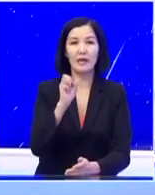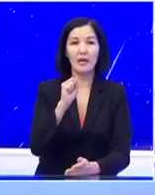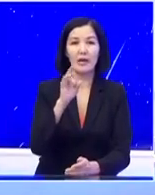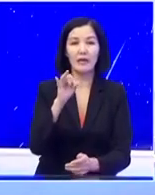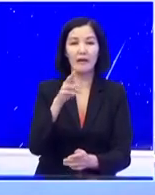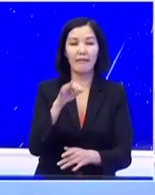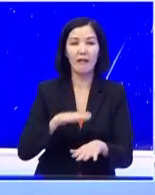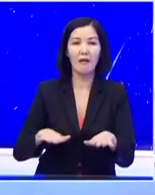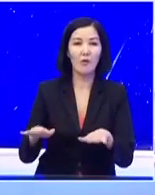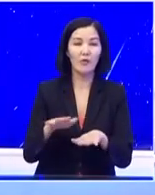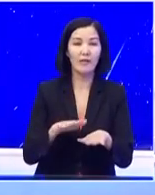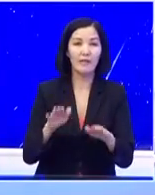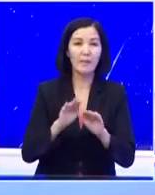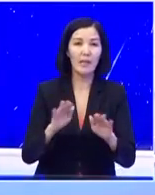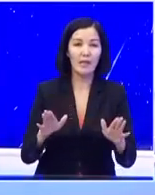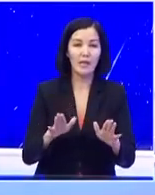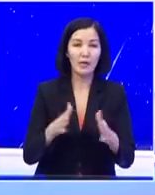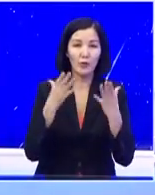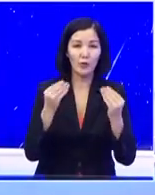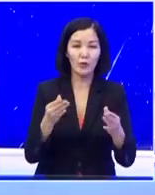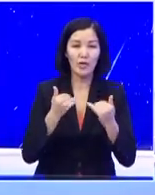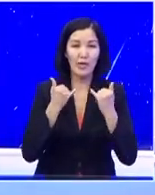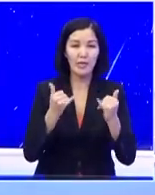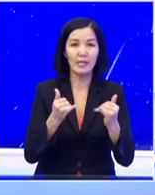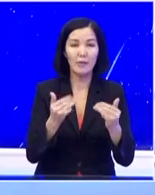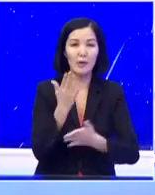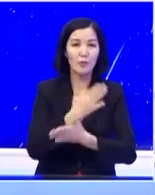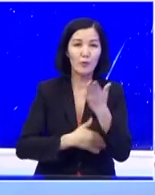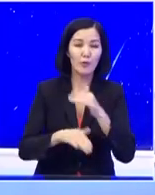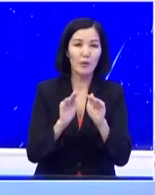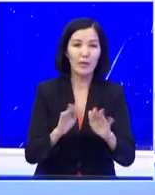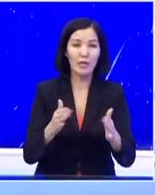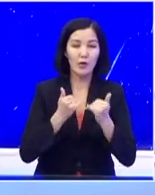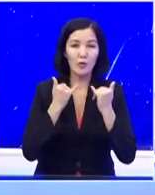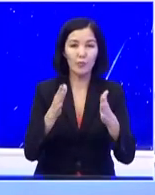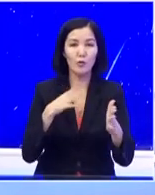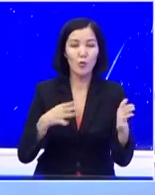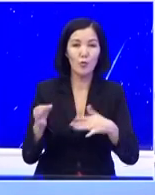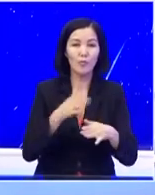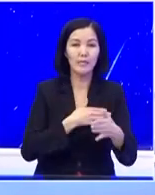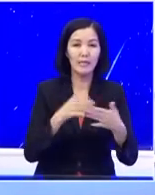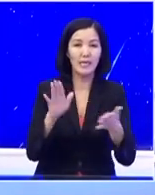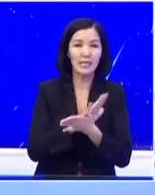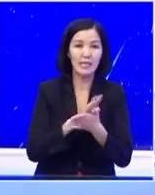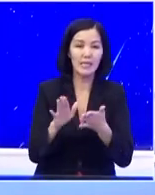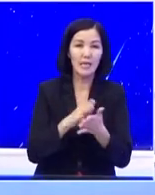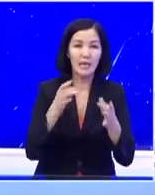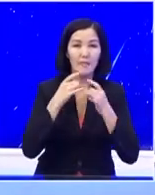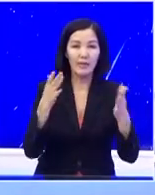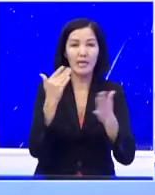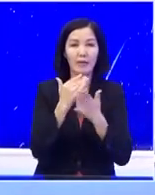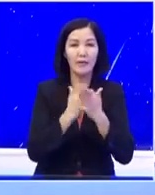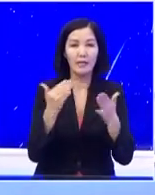Қаратал ауданында да балалар күніне арнап, мүмкіндігі шектеулі балаларға құрмет көрсетілді. Облыс еріктілері арнайы мерекелік бағдарлама